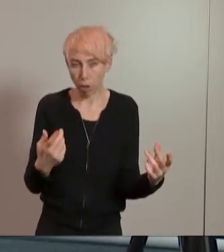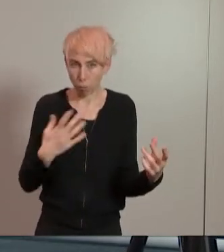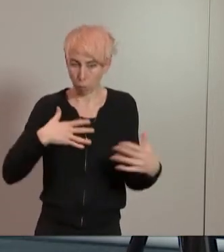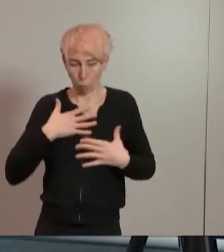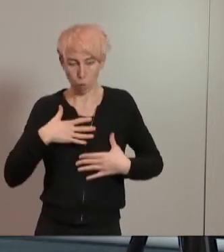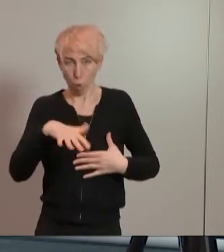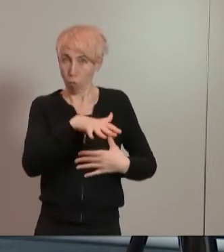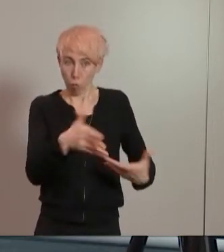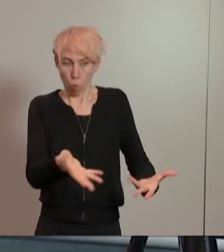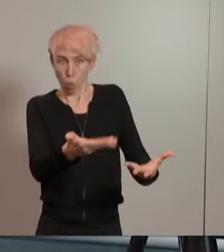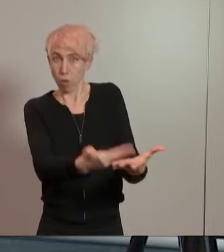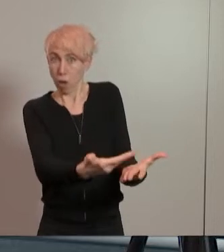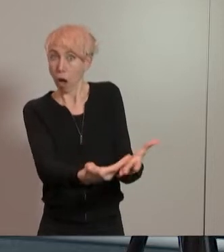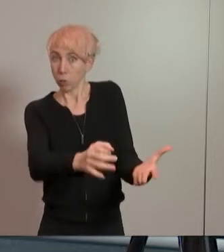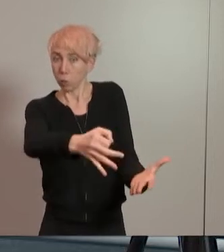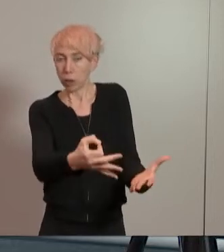voie-là. Un tout petit bémol